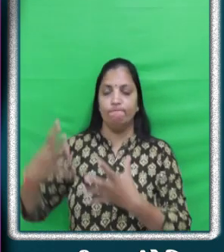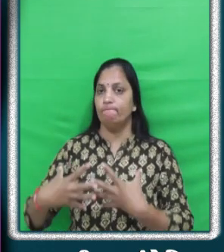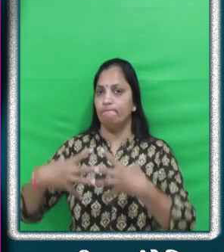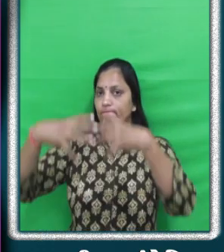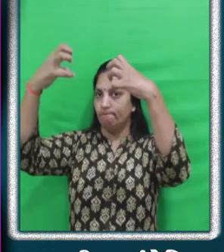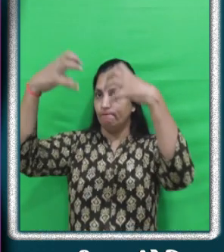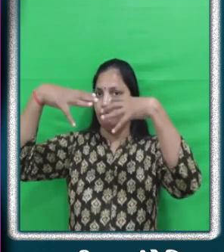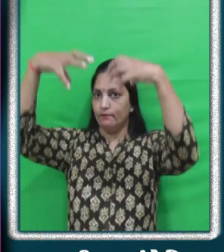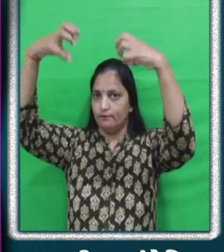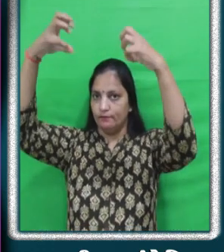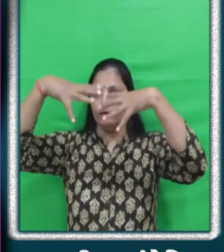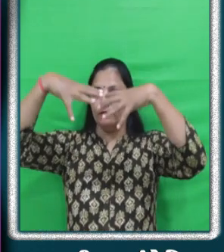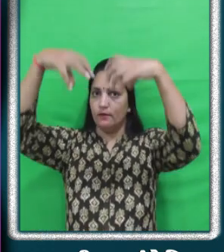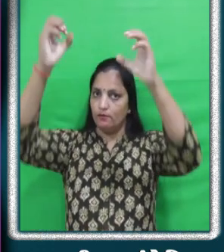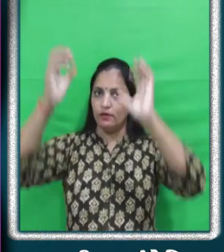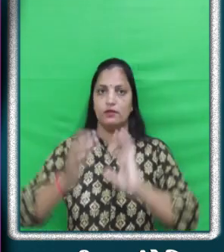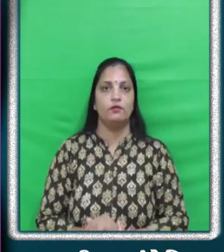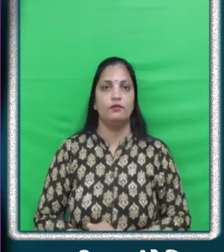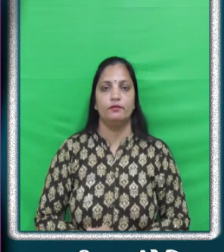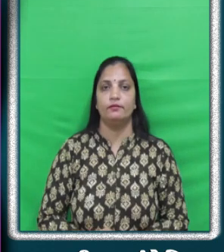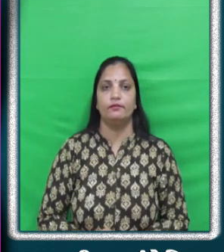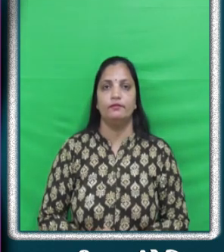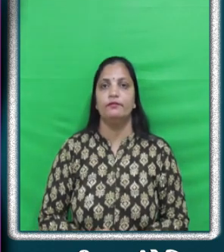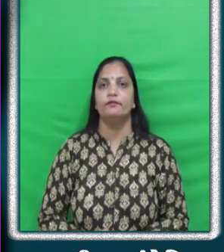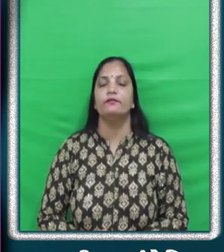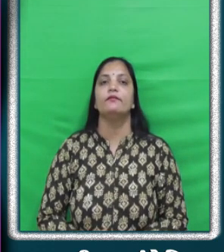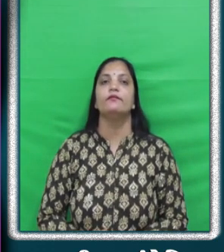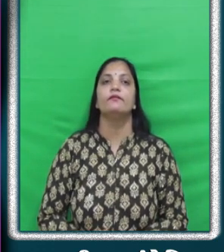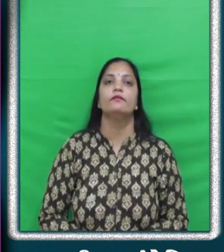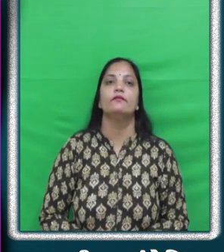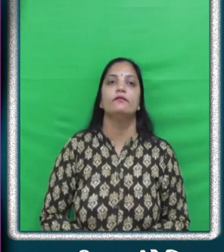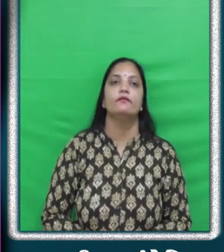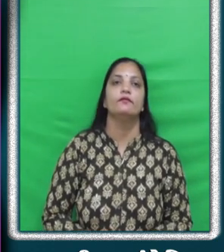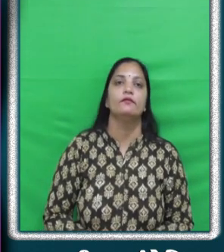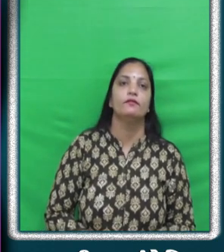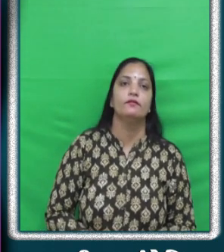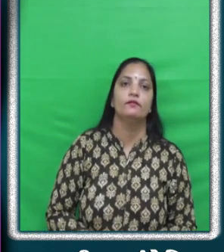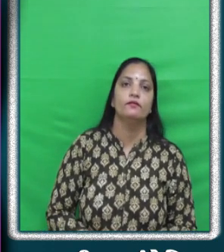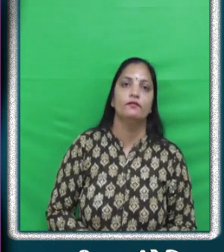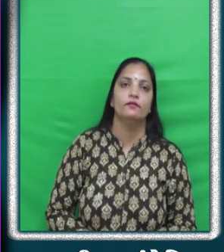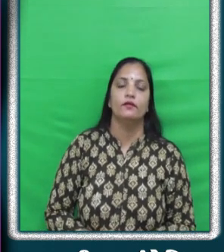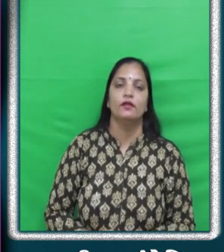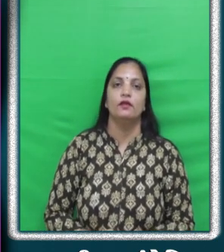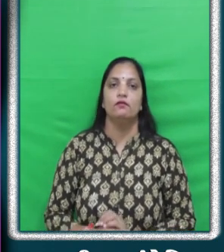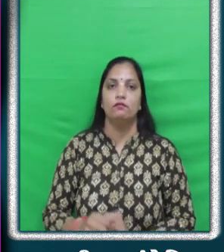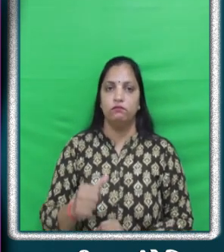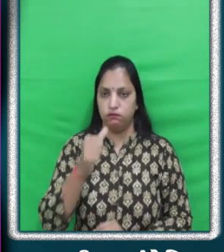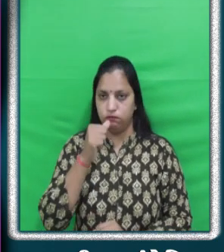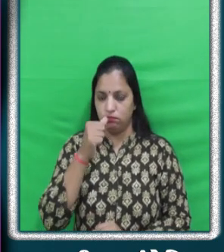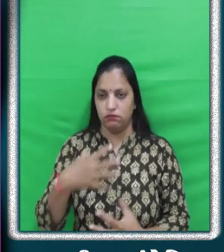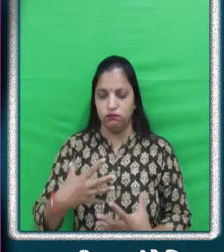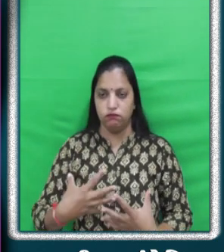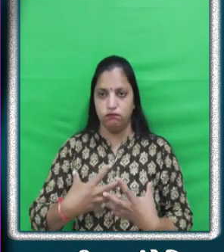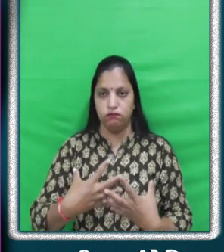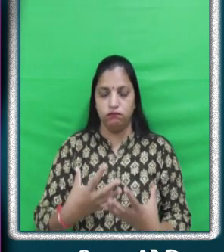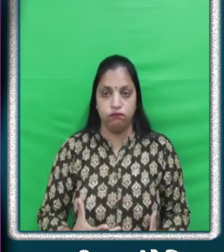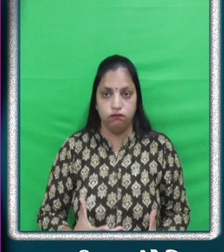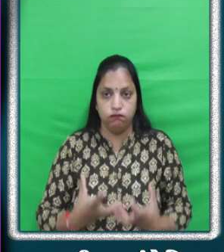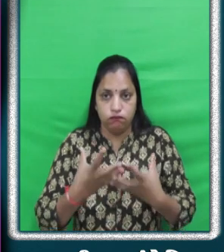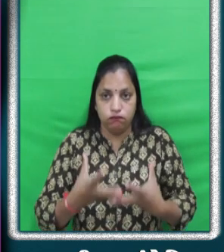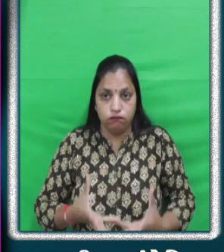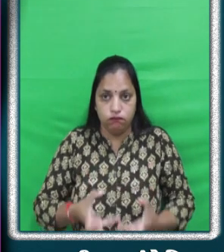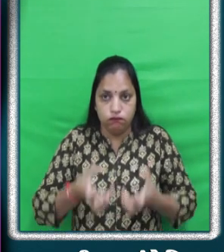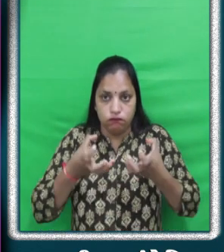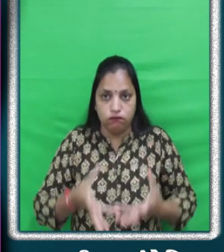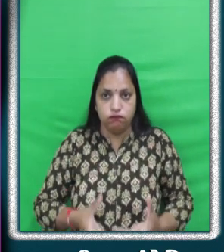બાષ્પોત્સર્જન કરે છે, એટલે પાણીનું શું થાય છે, બાષ્પોત્સર્જન થાય છે। તેથી પાસેના કોષોથી પાણી ખેંચાય છે અને